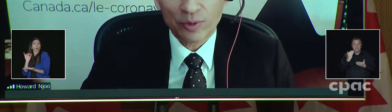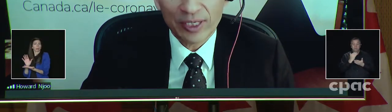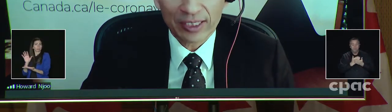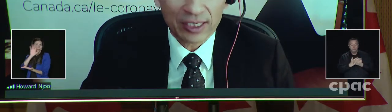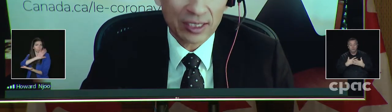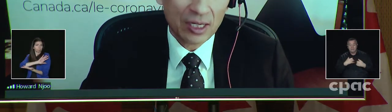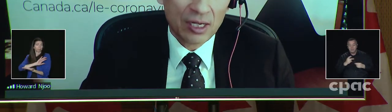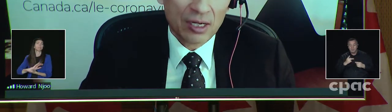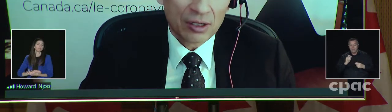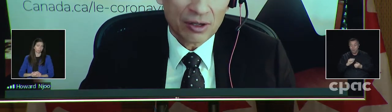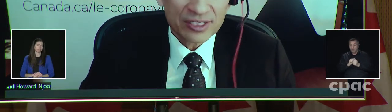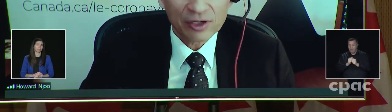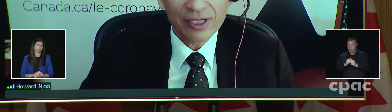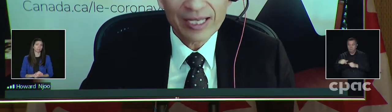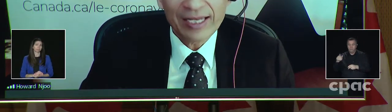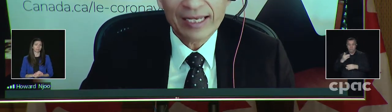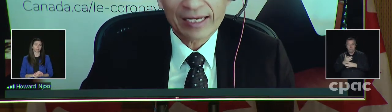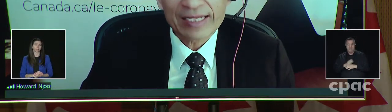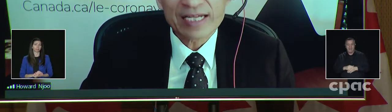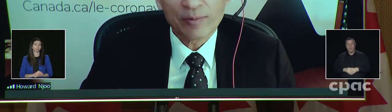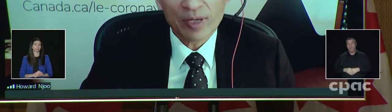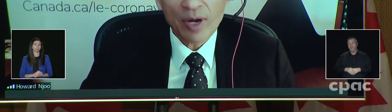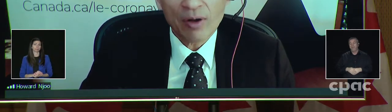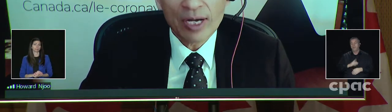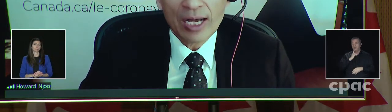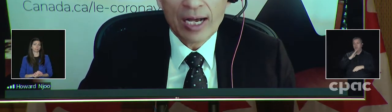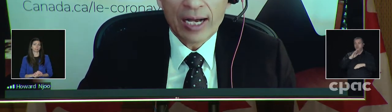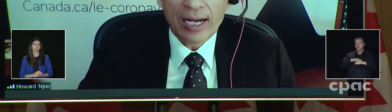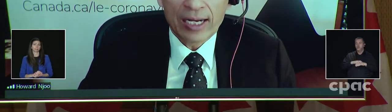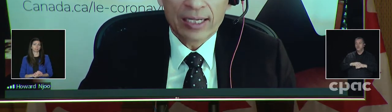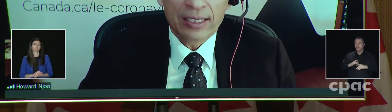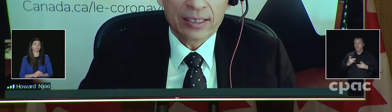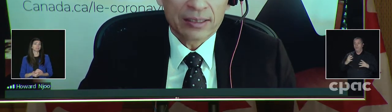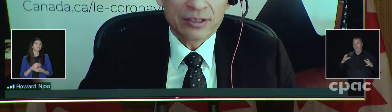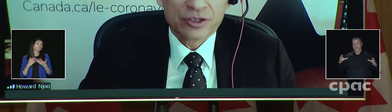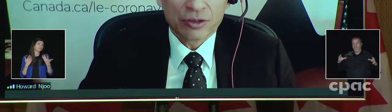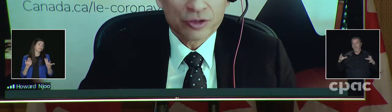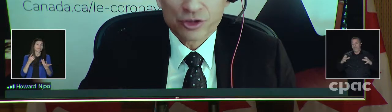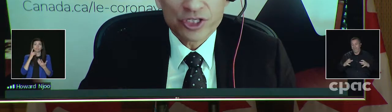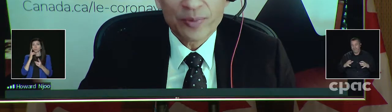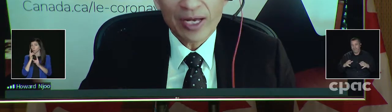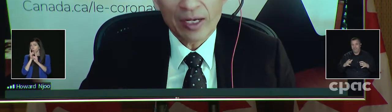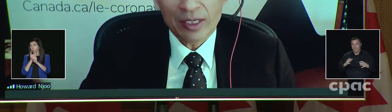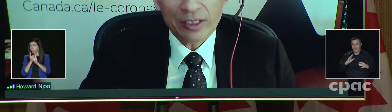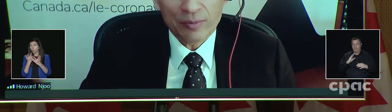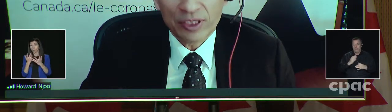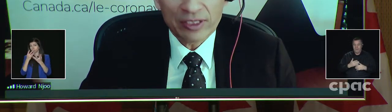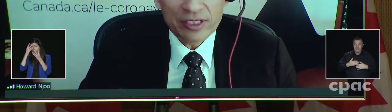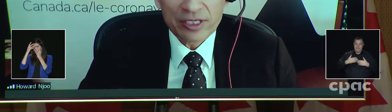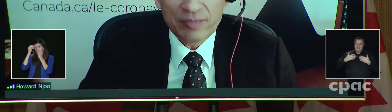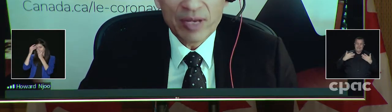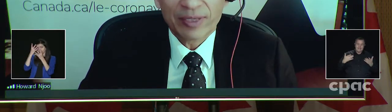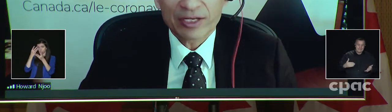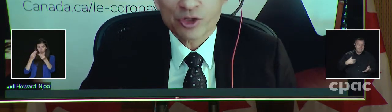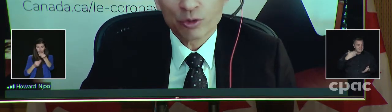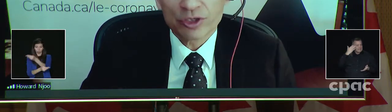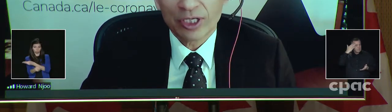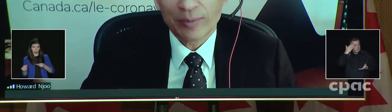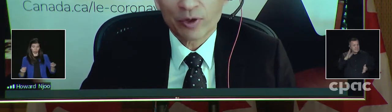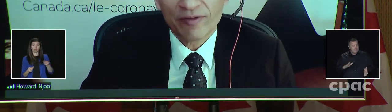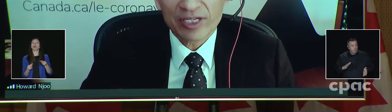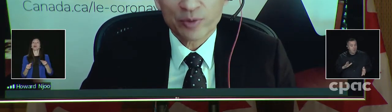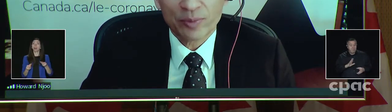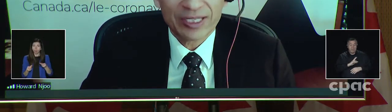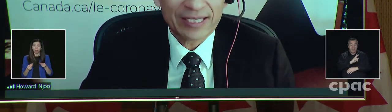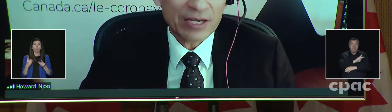santé publique. Concernant les rassemblements, je ne sais pas, peut-être c'est même quelque chose que